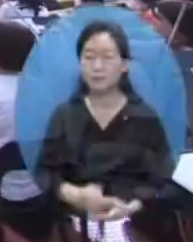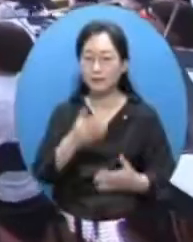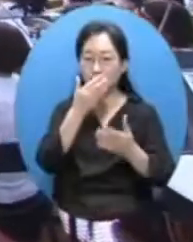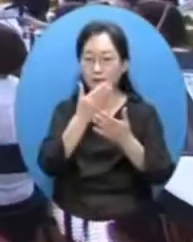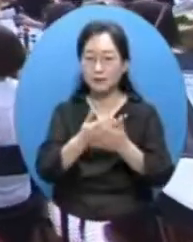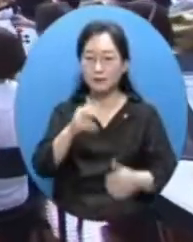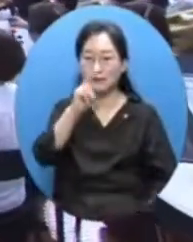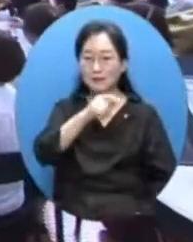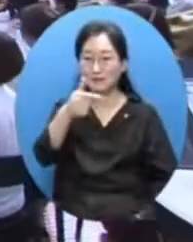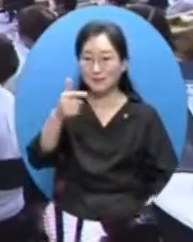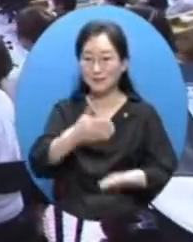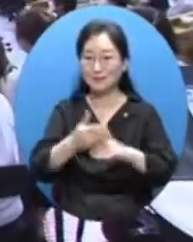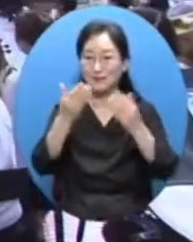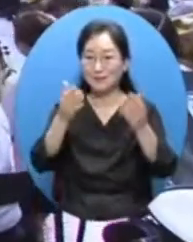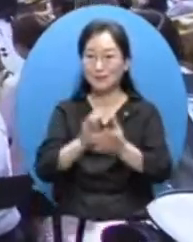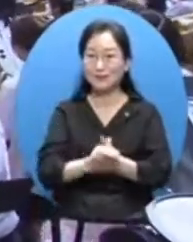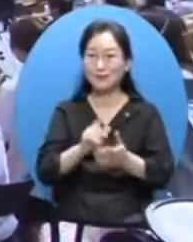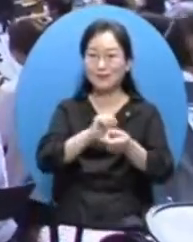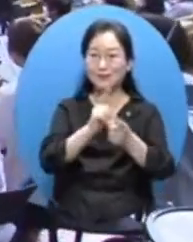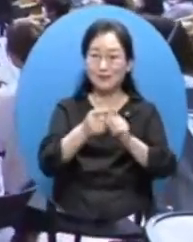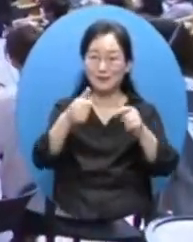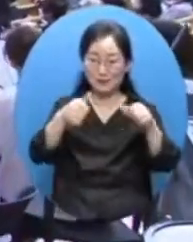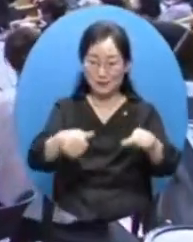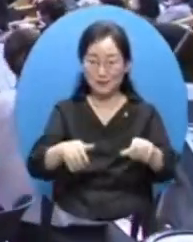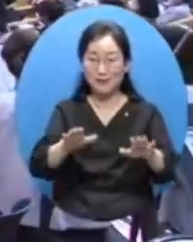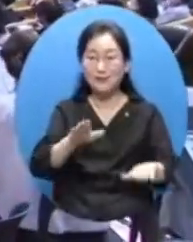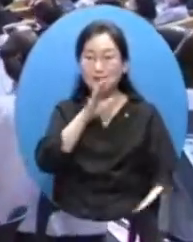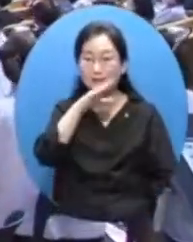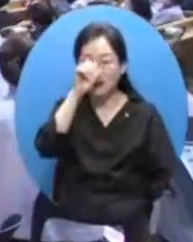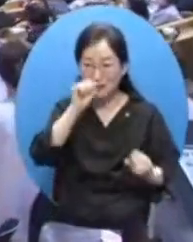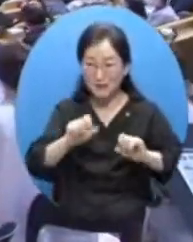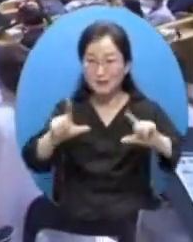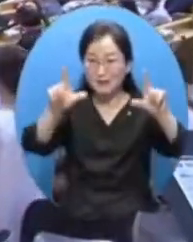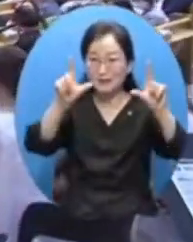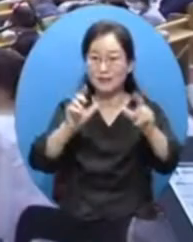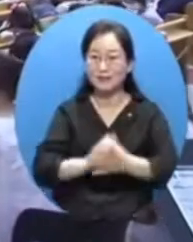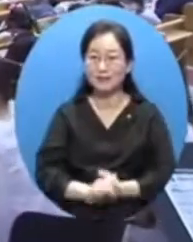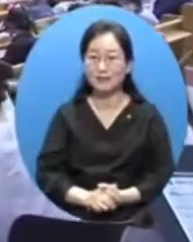귀한 찬양을 감사드립니다. 인사 나누겠습니다. 오늘은 참으로 좋은 날입니다.